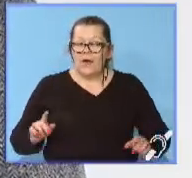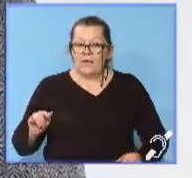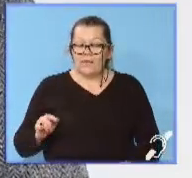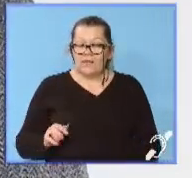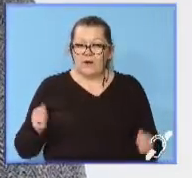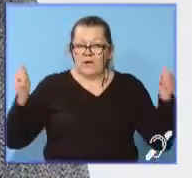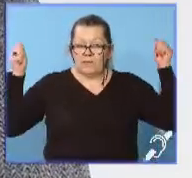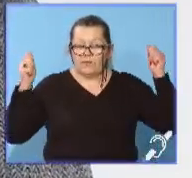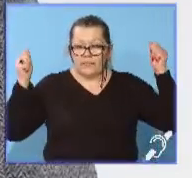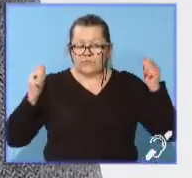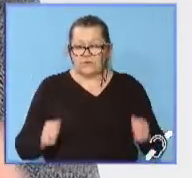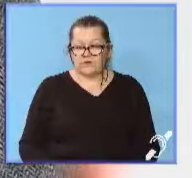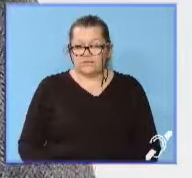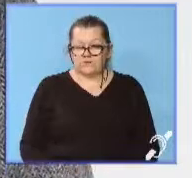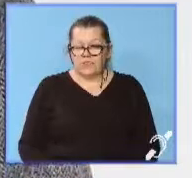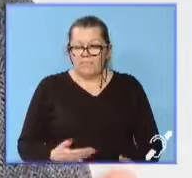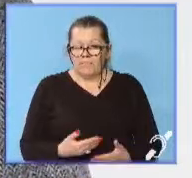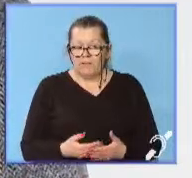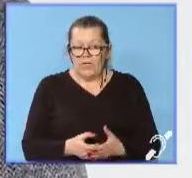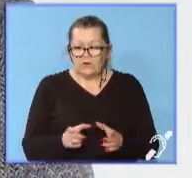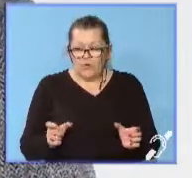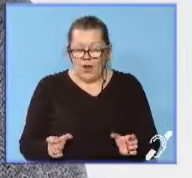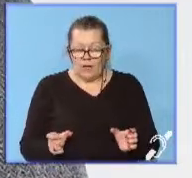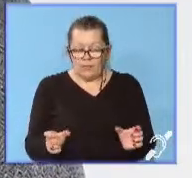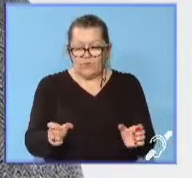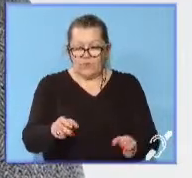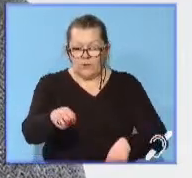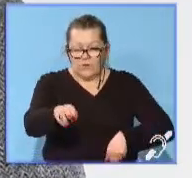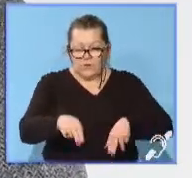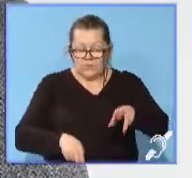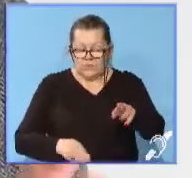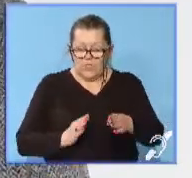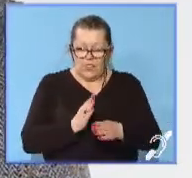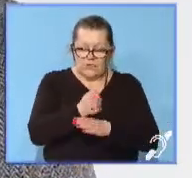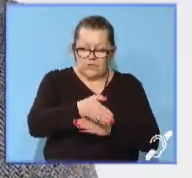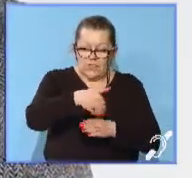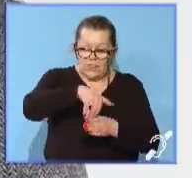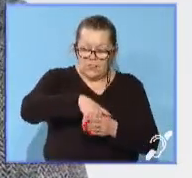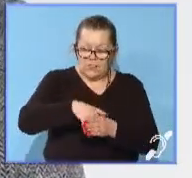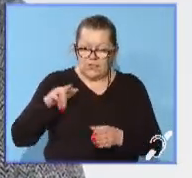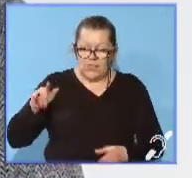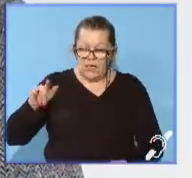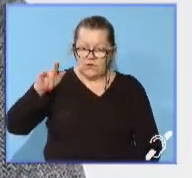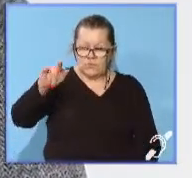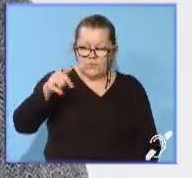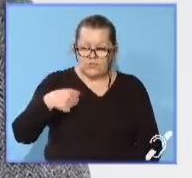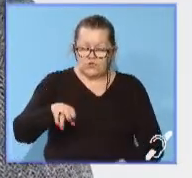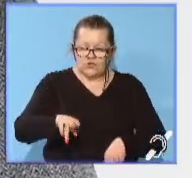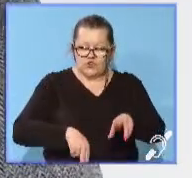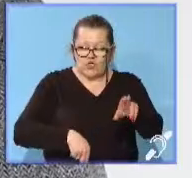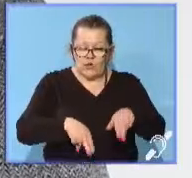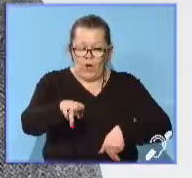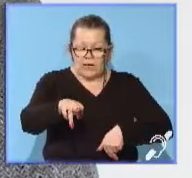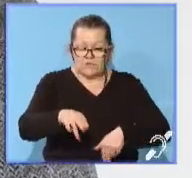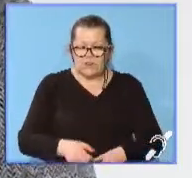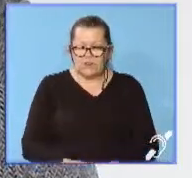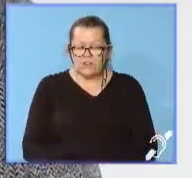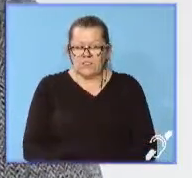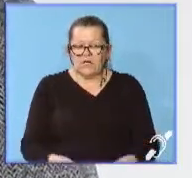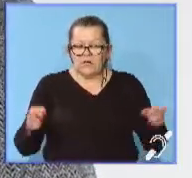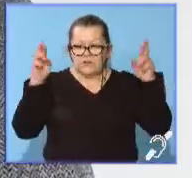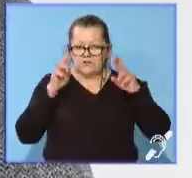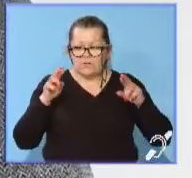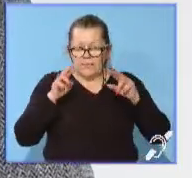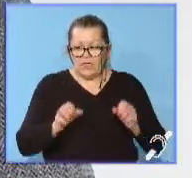protesteze astfel încât să nu blocheze nici intrarea în aeroport nici traficul în acea zonă sperăm că